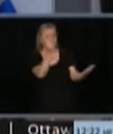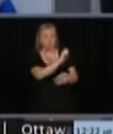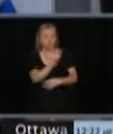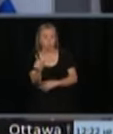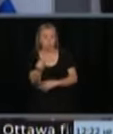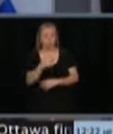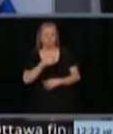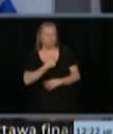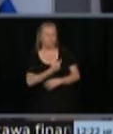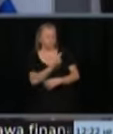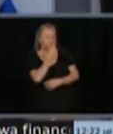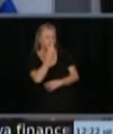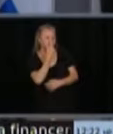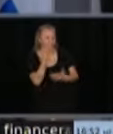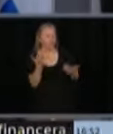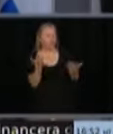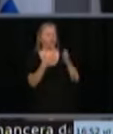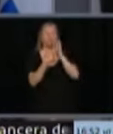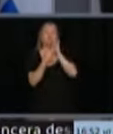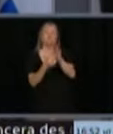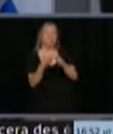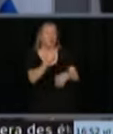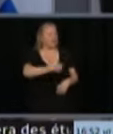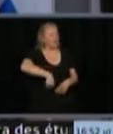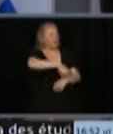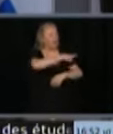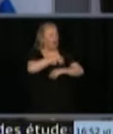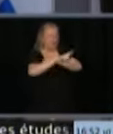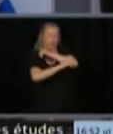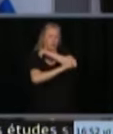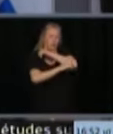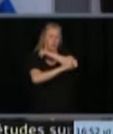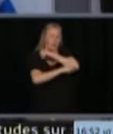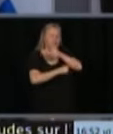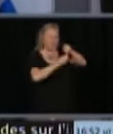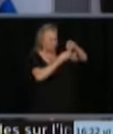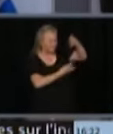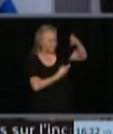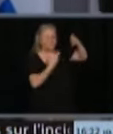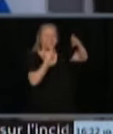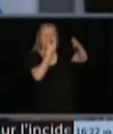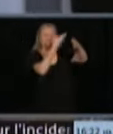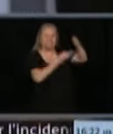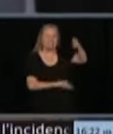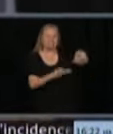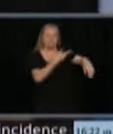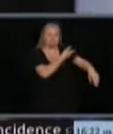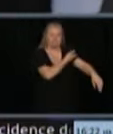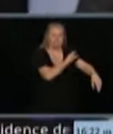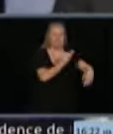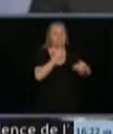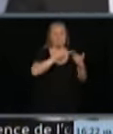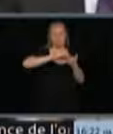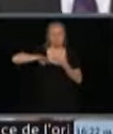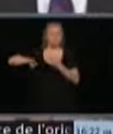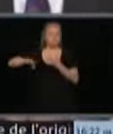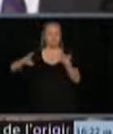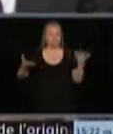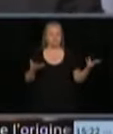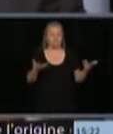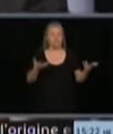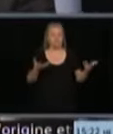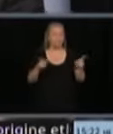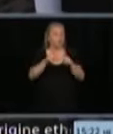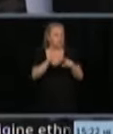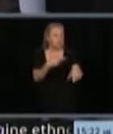corps d'emploi qui sont inclus dans l'obligation et qui sont exclus. Et plus précisément, est-ce que les médecins sont visés? Vous n'êtes pas l'employeur